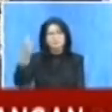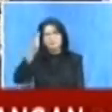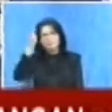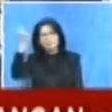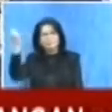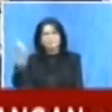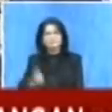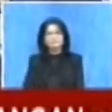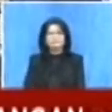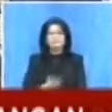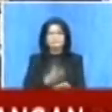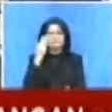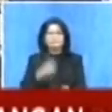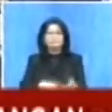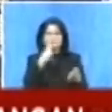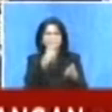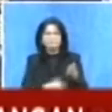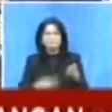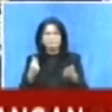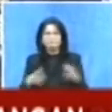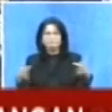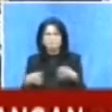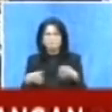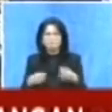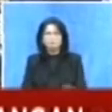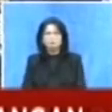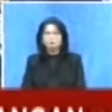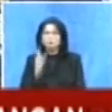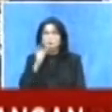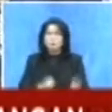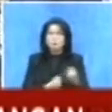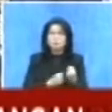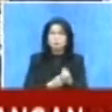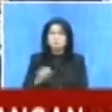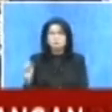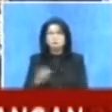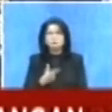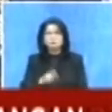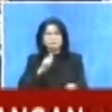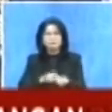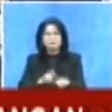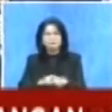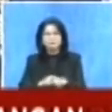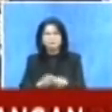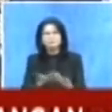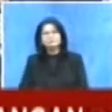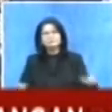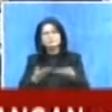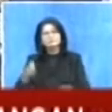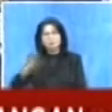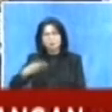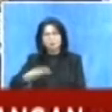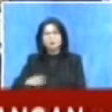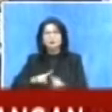merencanakan kebijakan fiskal yang tetap ekspansif guna mendukung percepatan pemulihan sosial ekonomi, namun